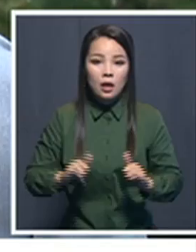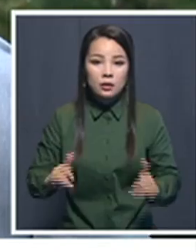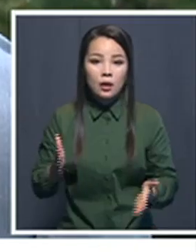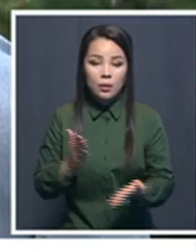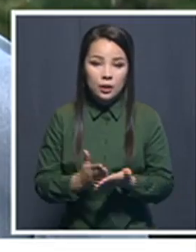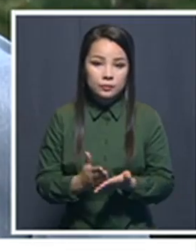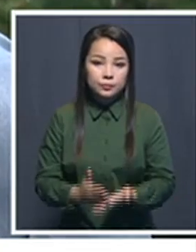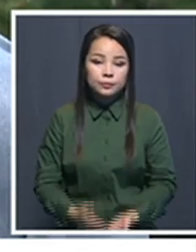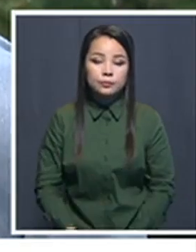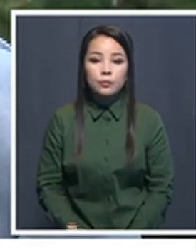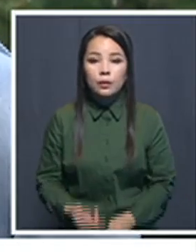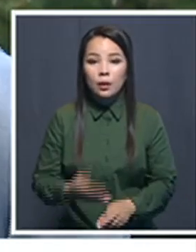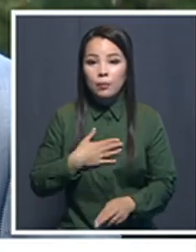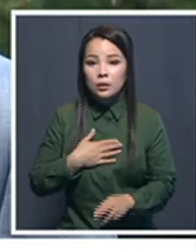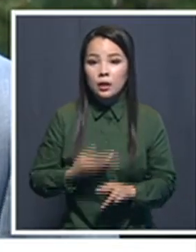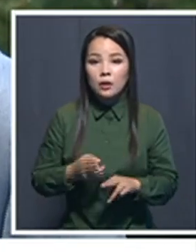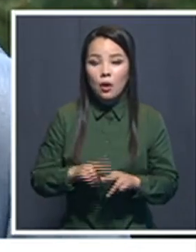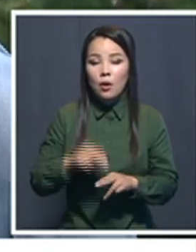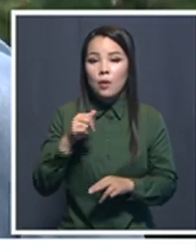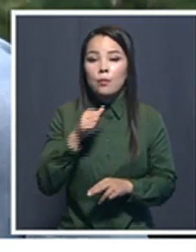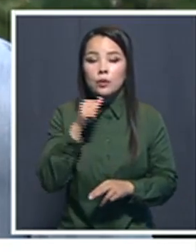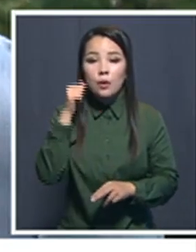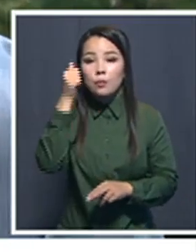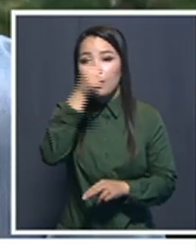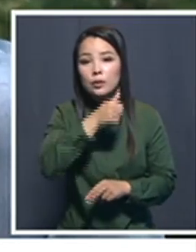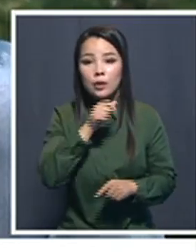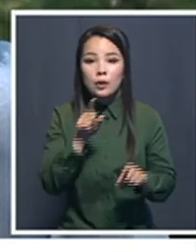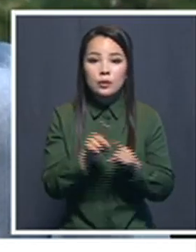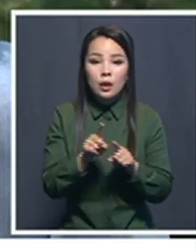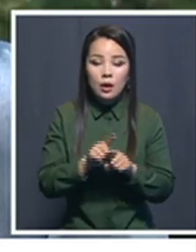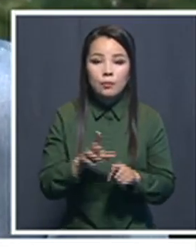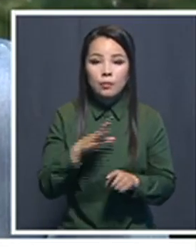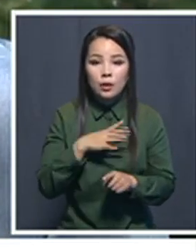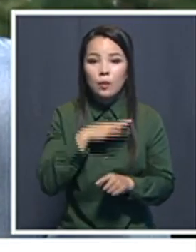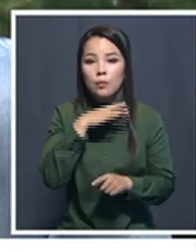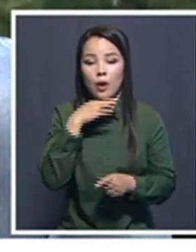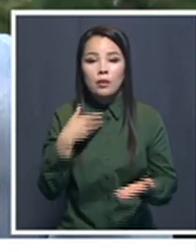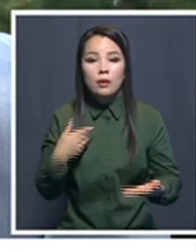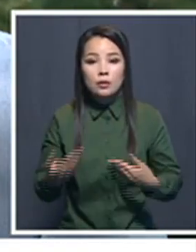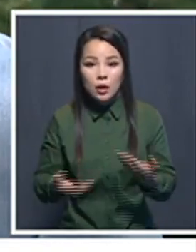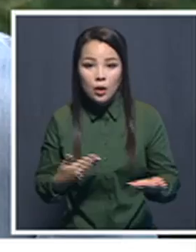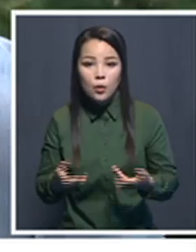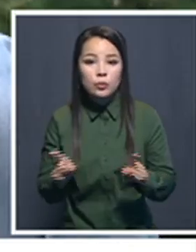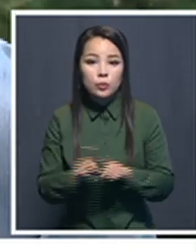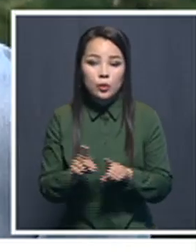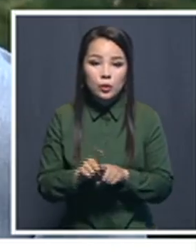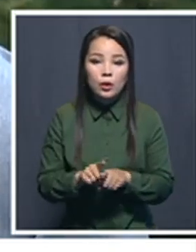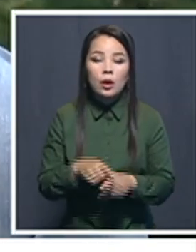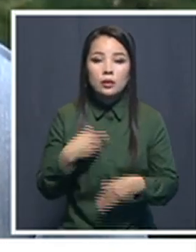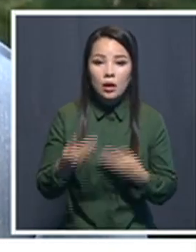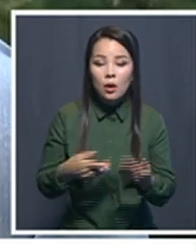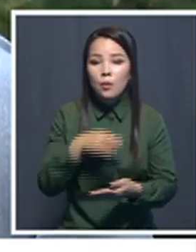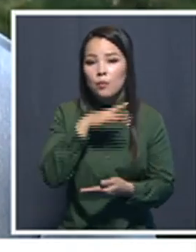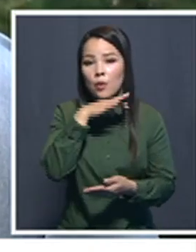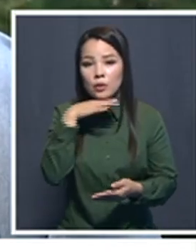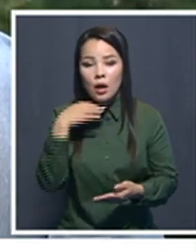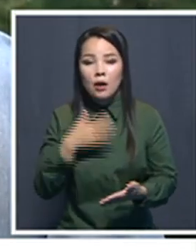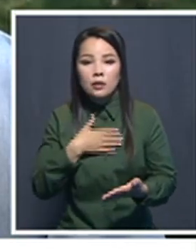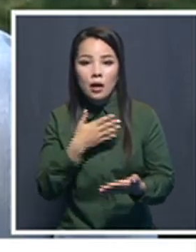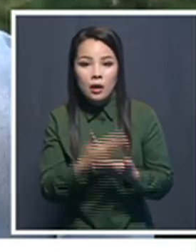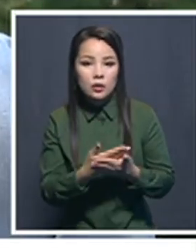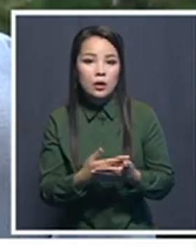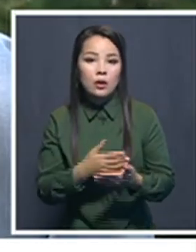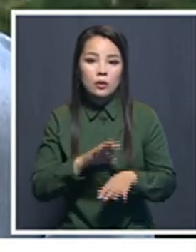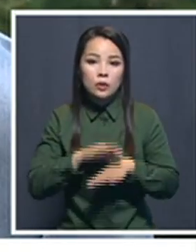Біз былтырғы жылы жаяу жүріп көптеген халықаралық шараларды атқардық. Биыл да жаяу жүріп қаншама шараларды атқардық.